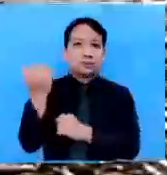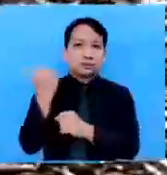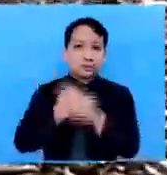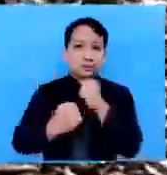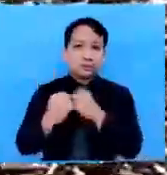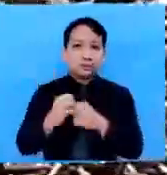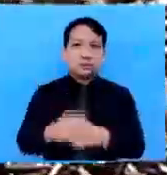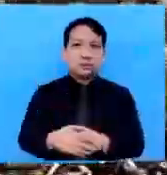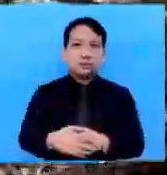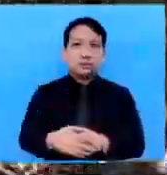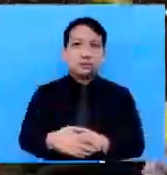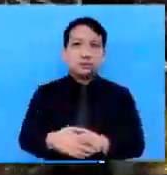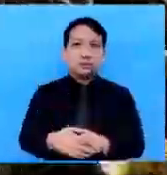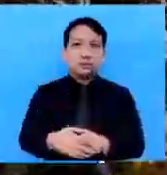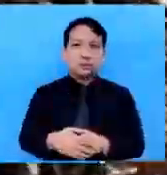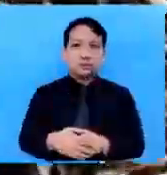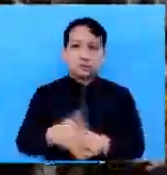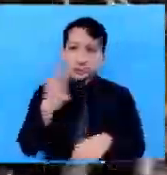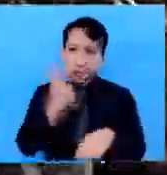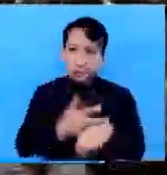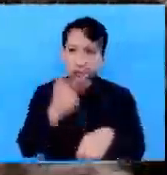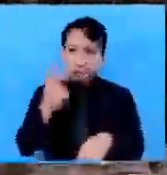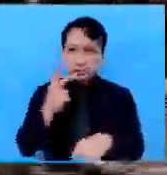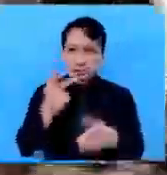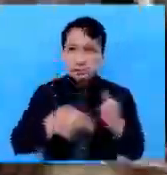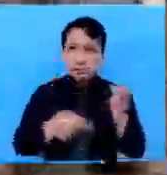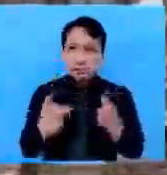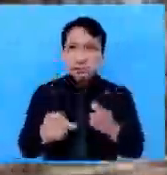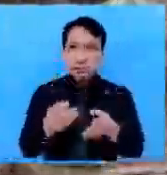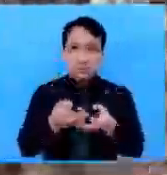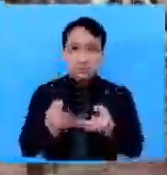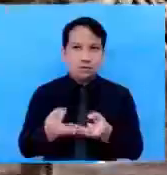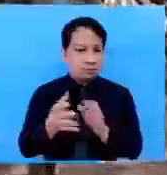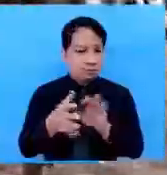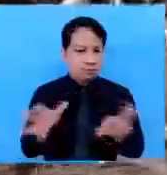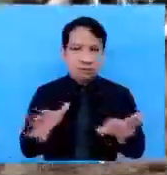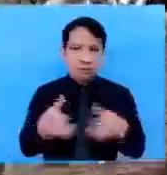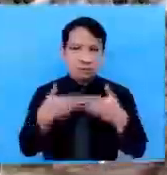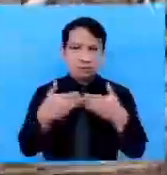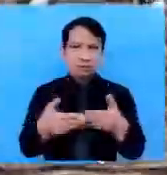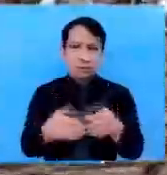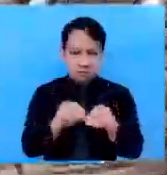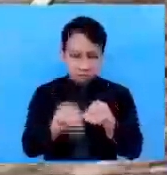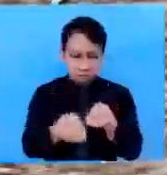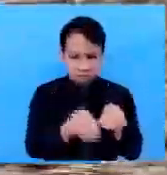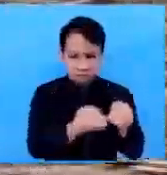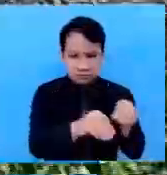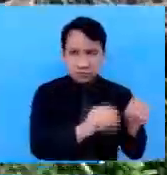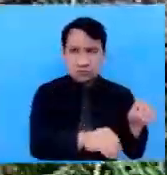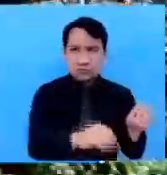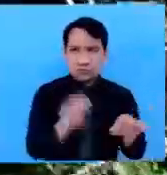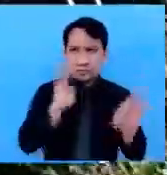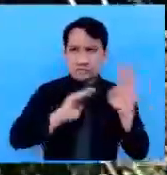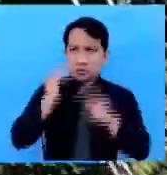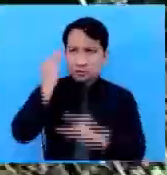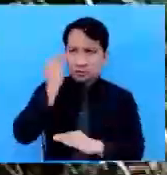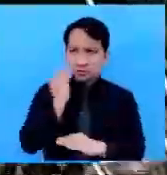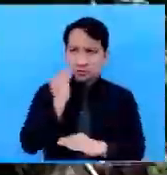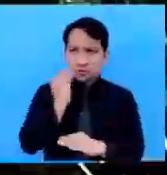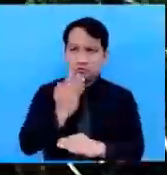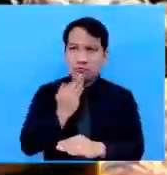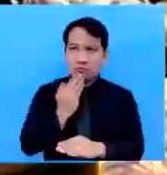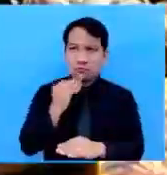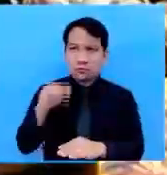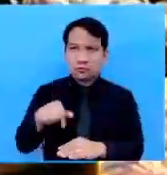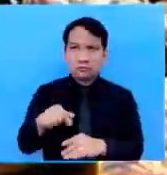Kahit patripli ang itinaas ng presyo ng pataba, wala raw silang palya sa pagtatanim. Kaya sa issue ng shortage sa asukal sa bansa,